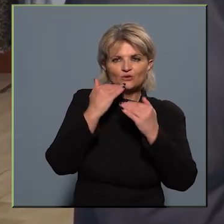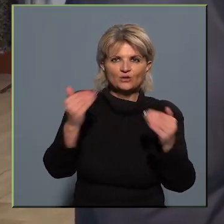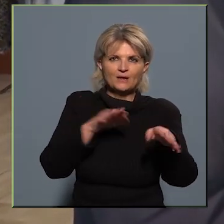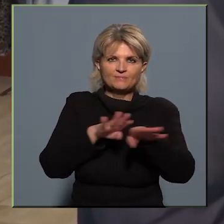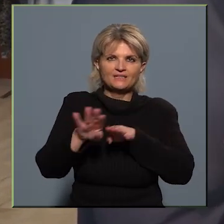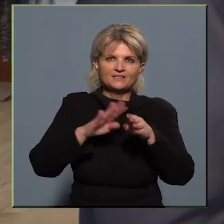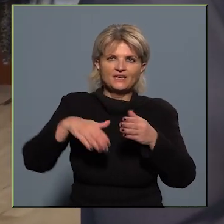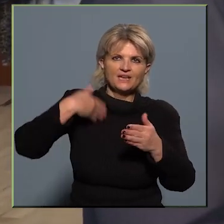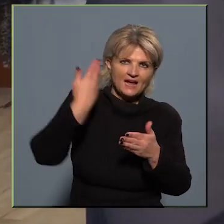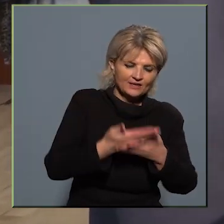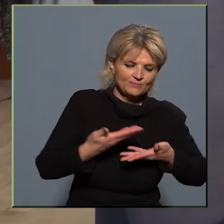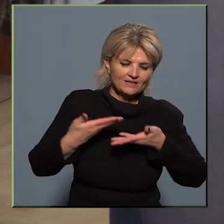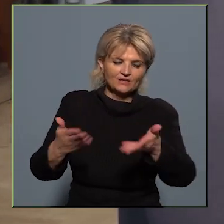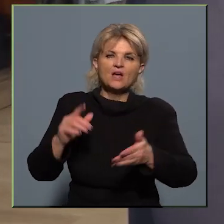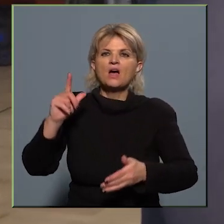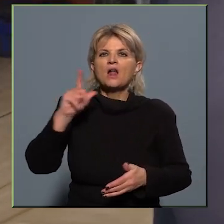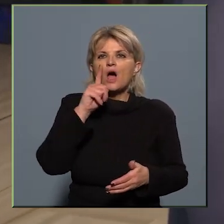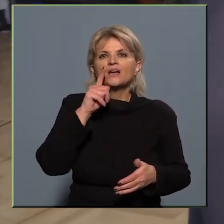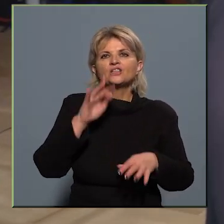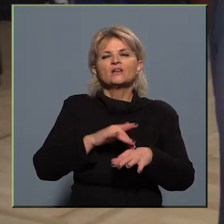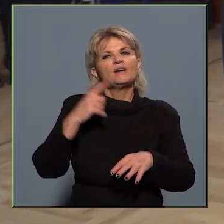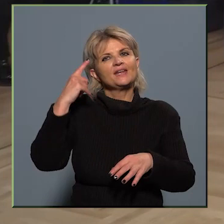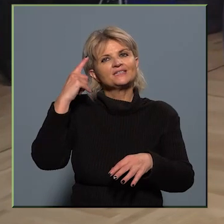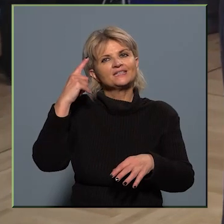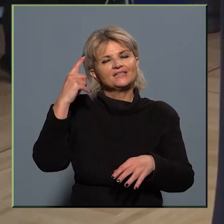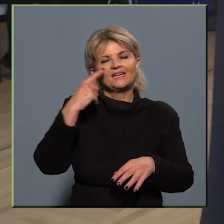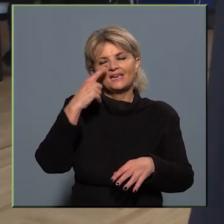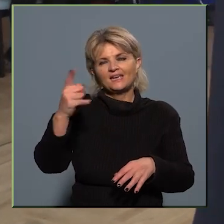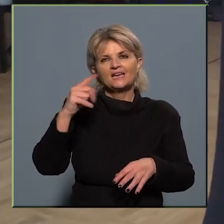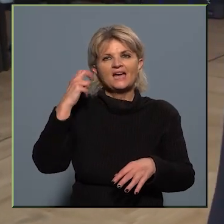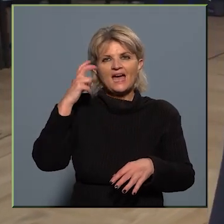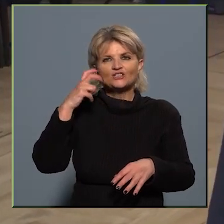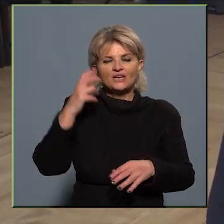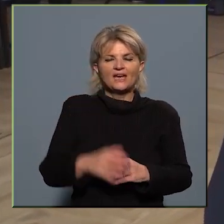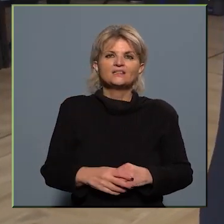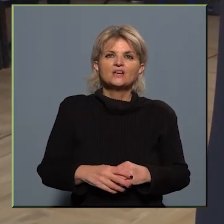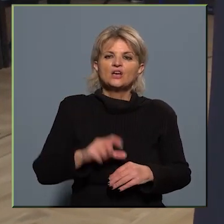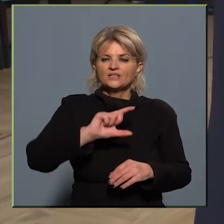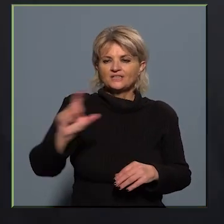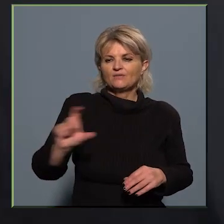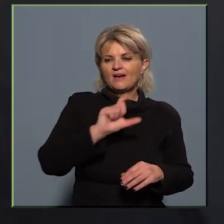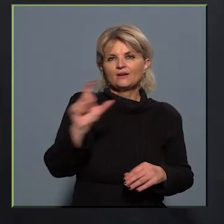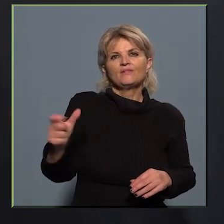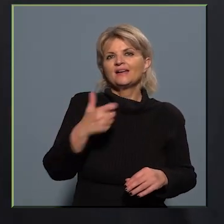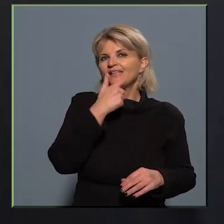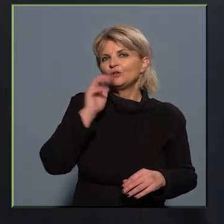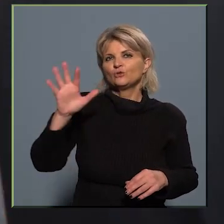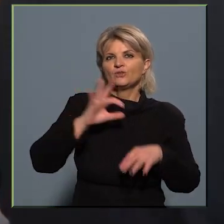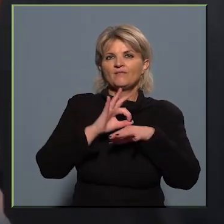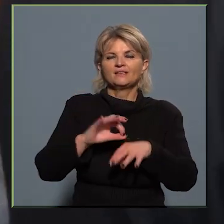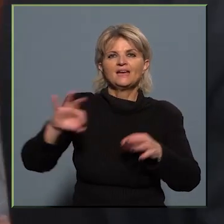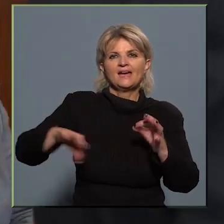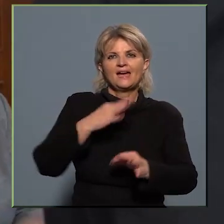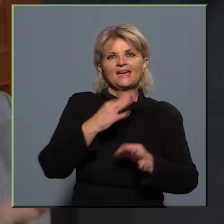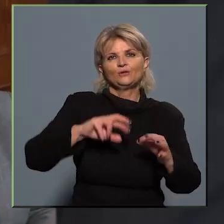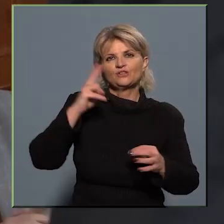miniszteri elismerést kapott Lajtai Ferencné Erzsikét, a Szivárvány idősotthon vezetőjét, és Hegedűs Károly